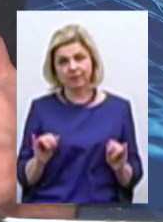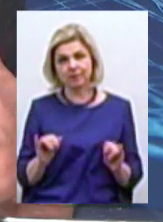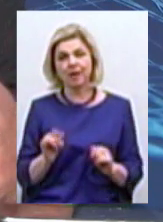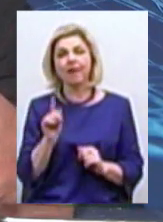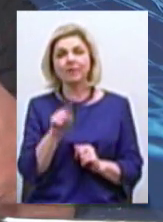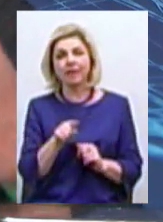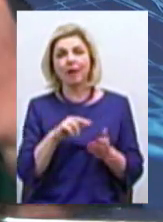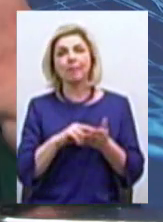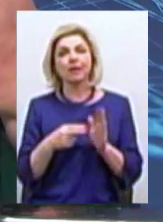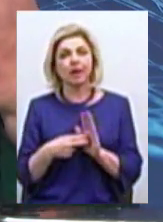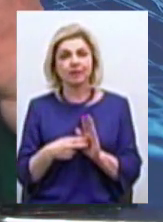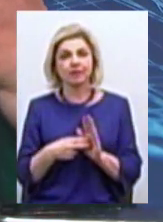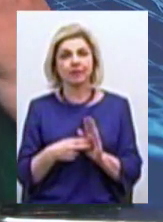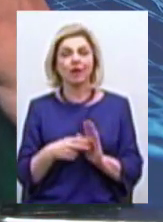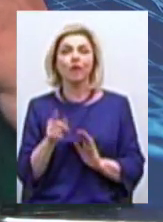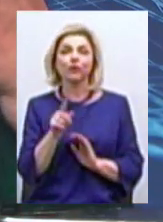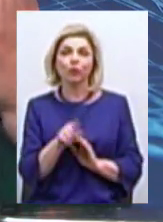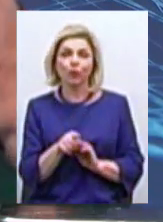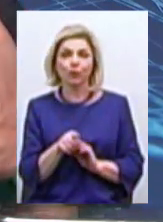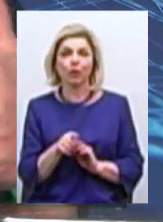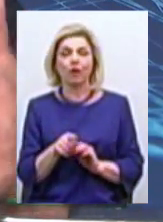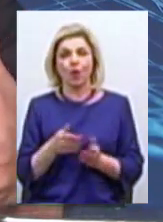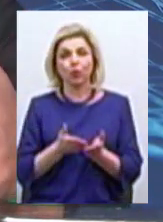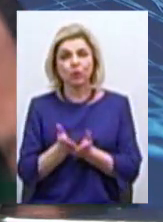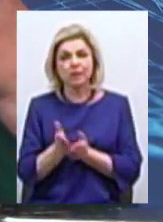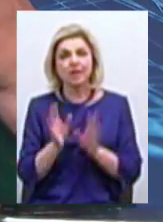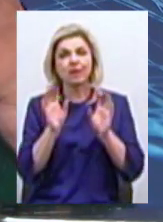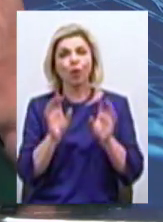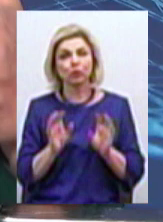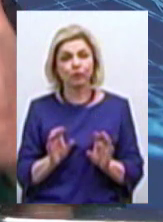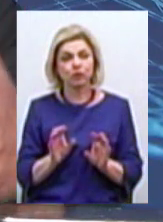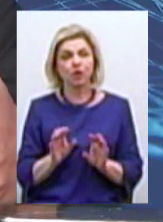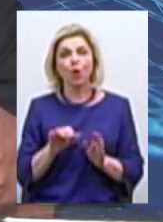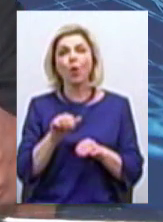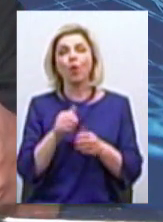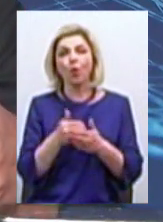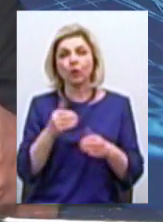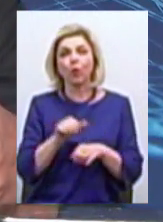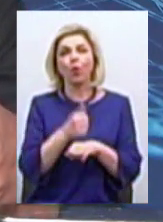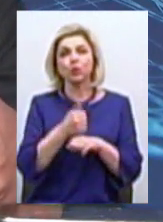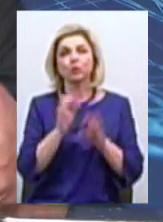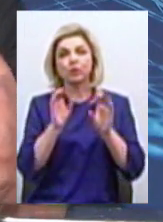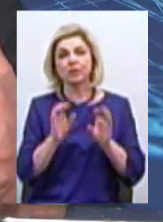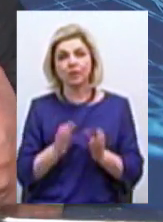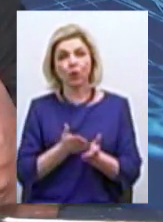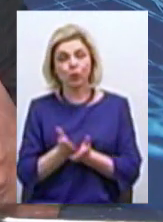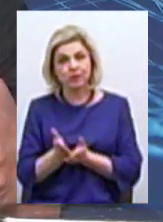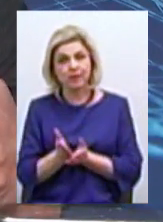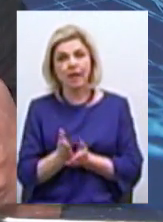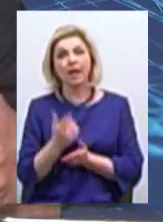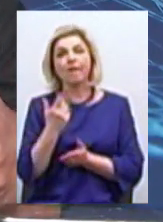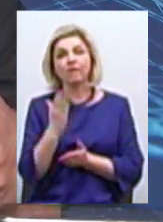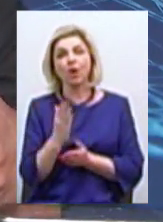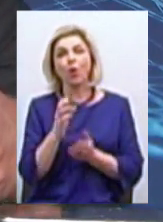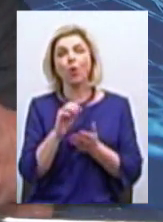В тих планах, в тому руслі законодавчому, от конституційному руслі, де в Конституції